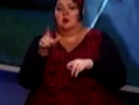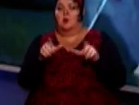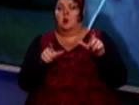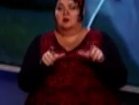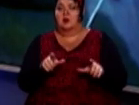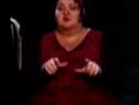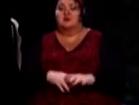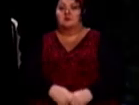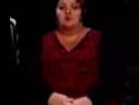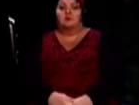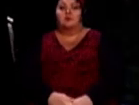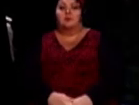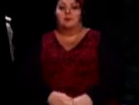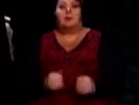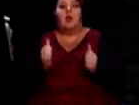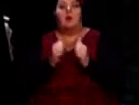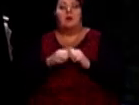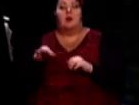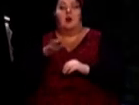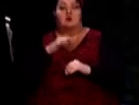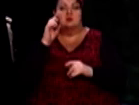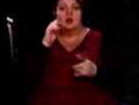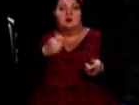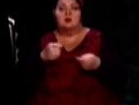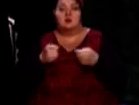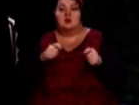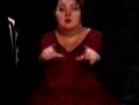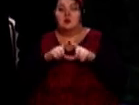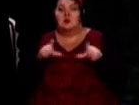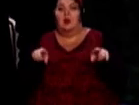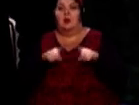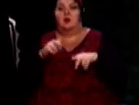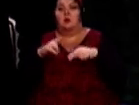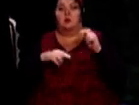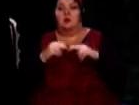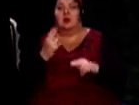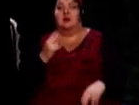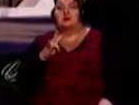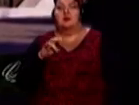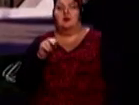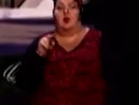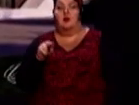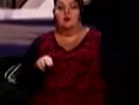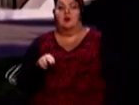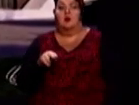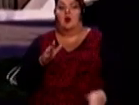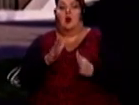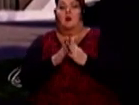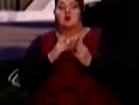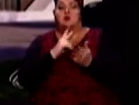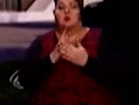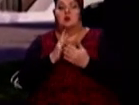за вашу відповідь. Біля обласної державної адміністрації також споруджують ЦНАП. Прошу режисера показати зображення майбутньої споруди на